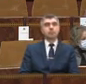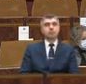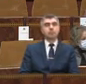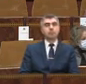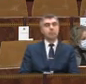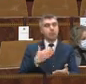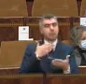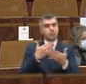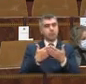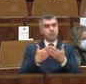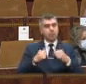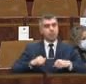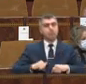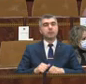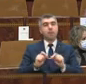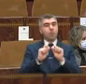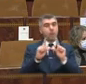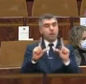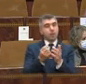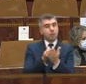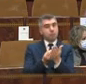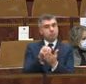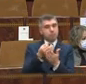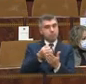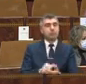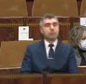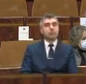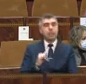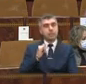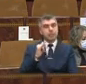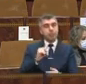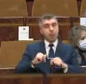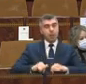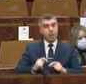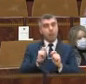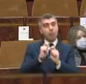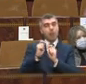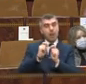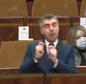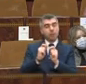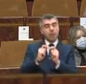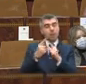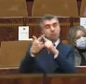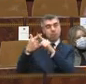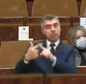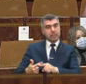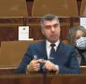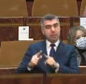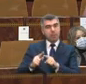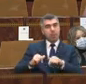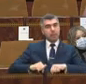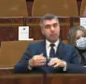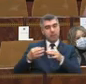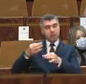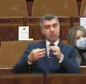شكرا السيد الوزير على الايضاحات. اكدتم السيد الوزير خلال مناقشه مشروع الميزانيه لوزاره العدل برسم